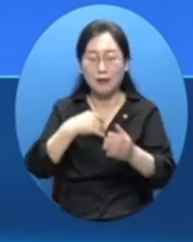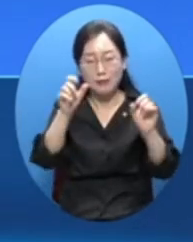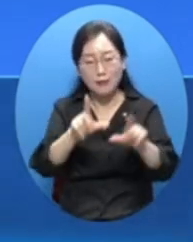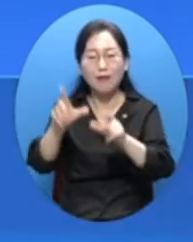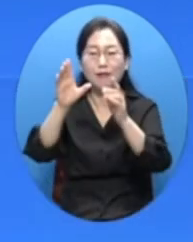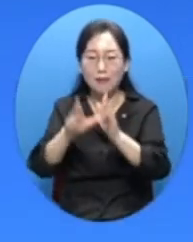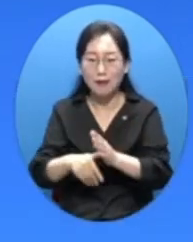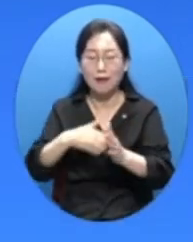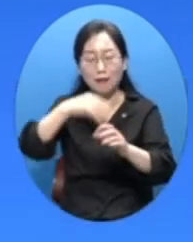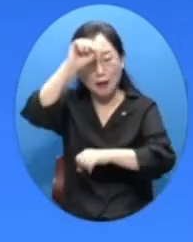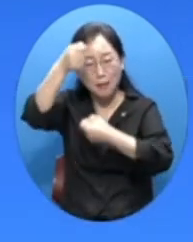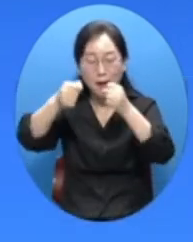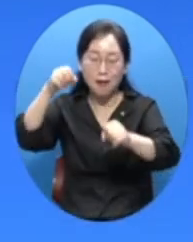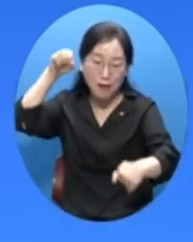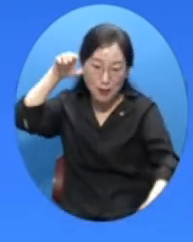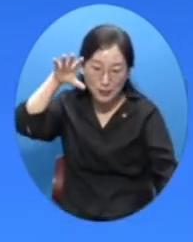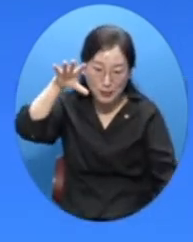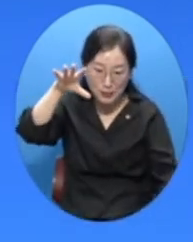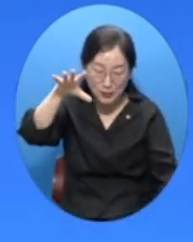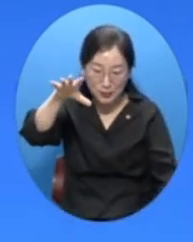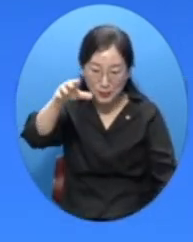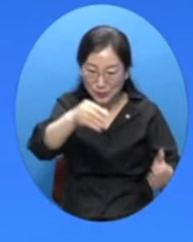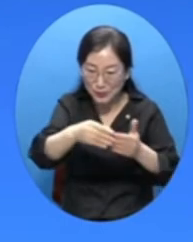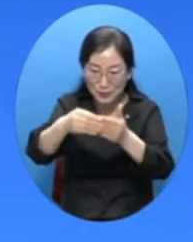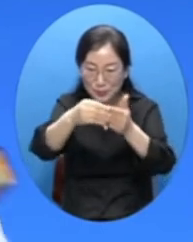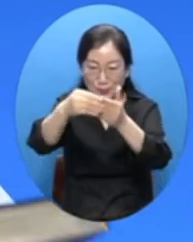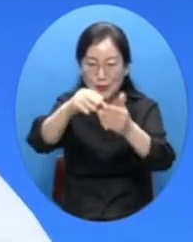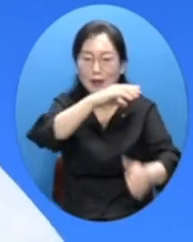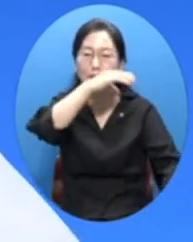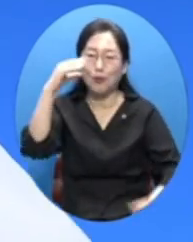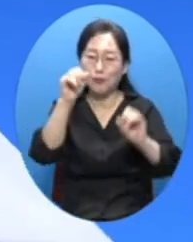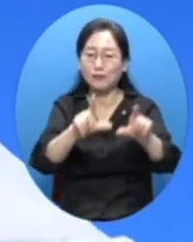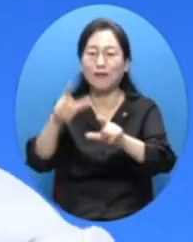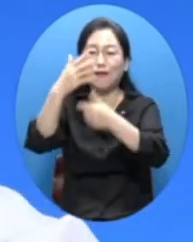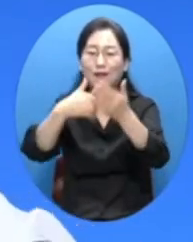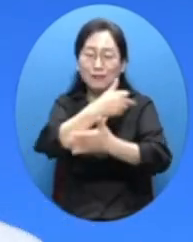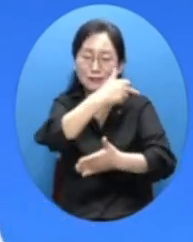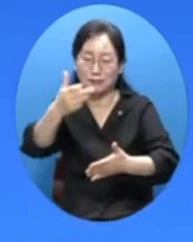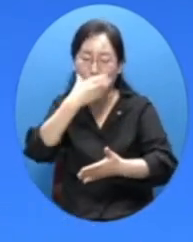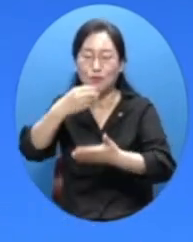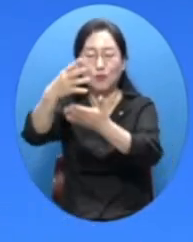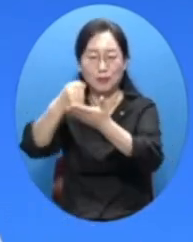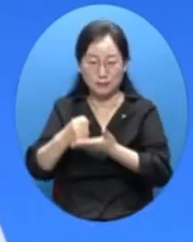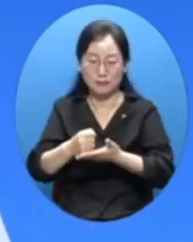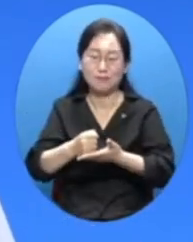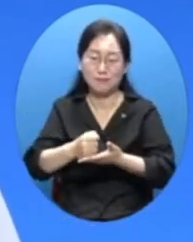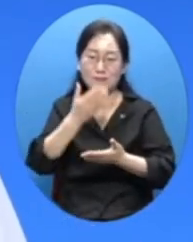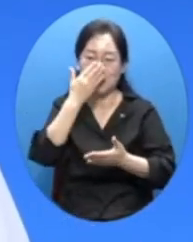말씀이 내 발의 등불이 되어서 앞길 인도해주고 바로 살게 만들어주고 하나님의 큰 복을 누리게 해주는 것입니다.